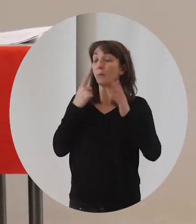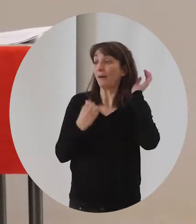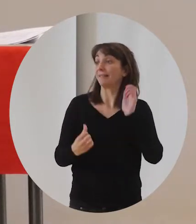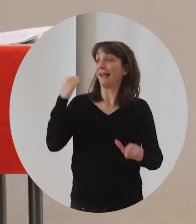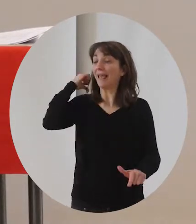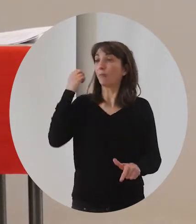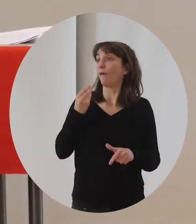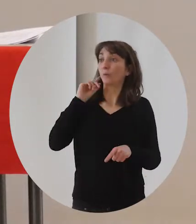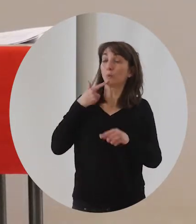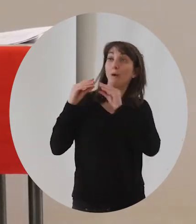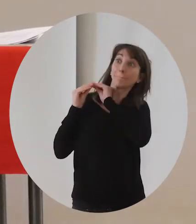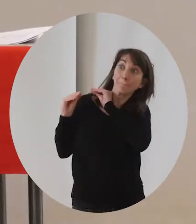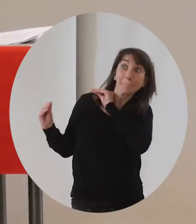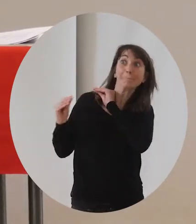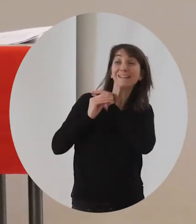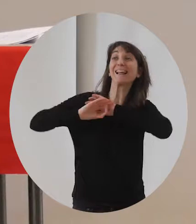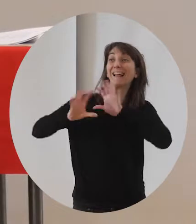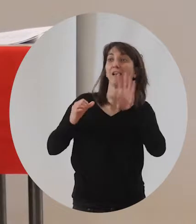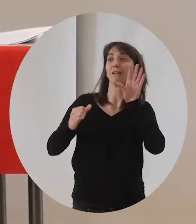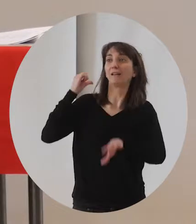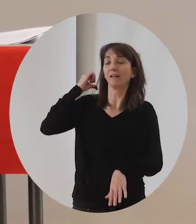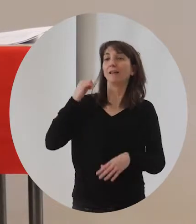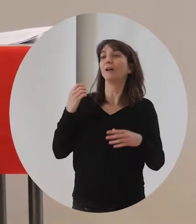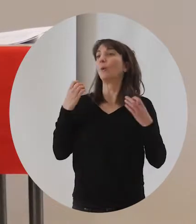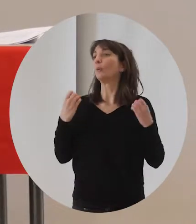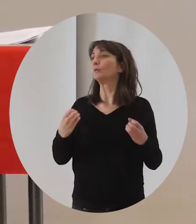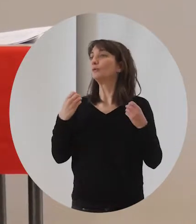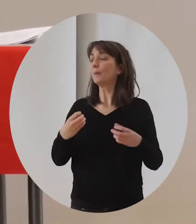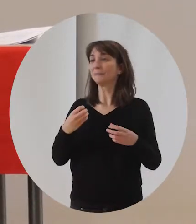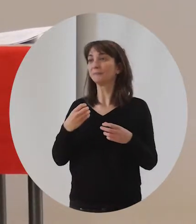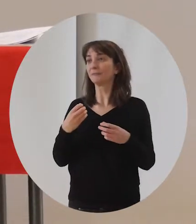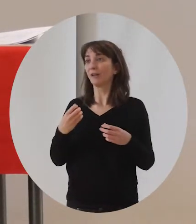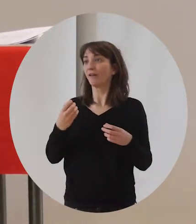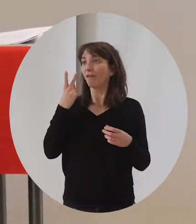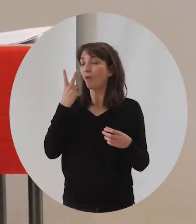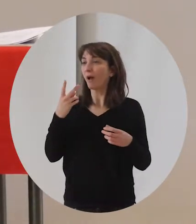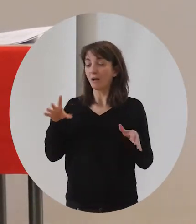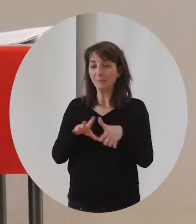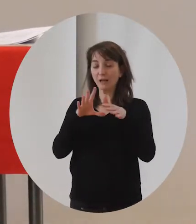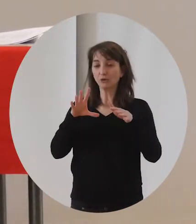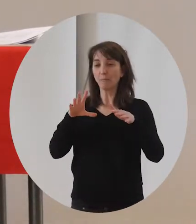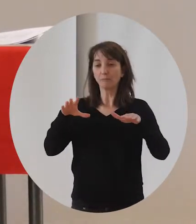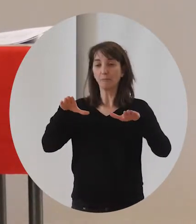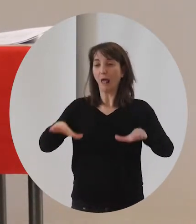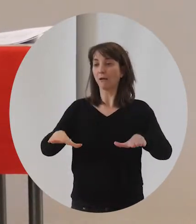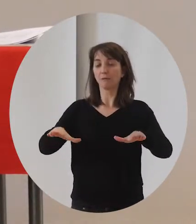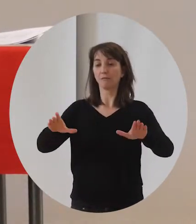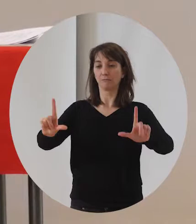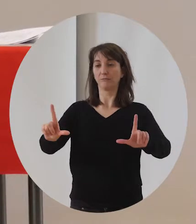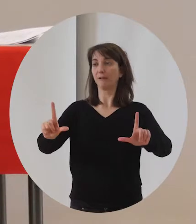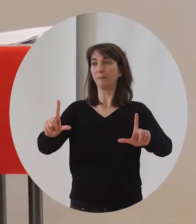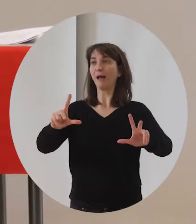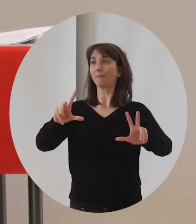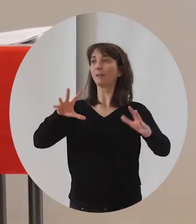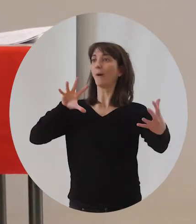existant. Souvent, ces enfants voient les plans en plat et pas forcément en